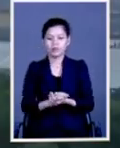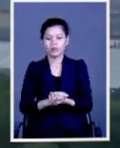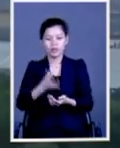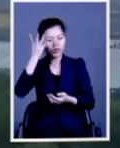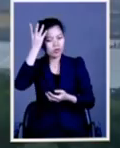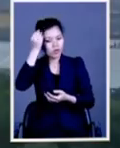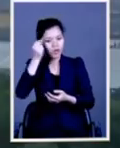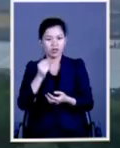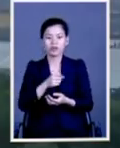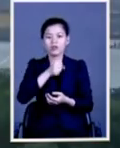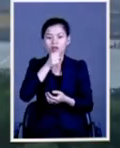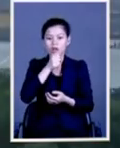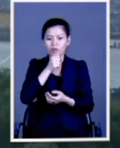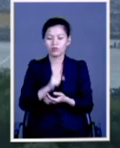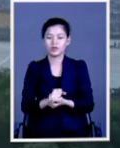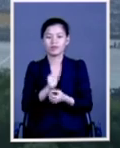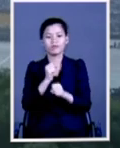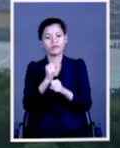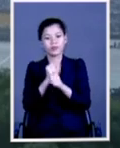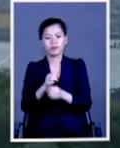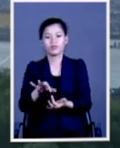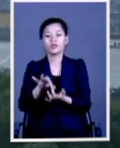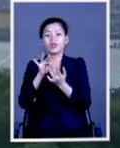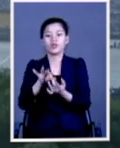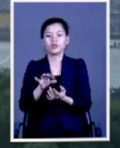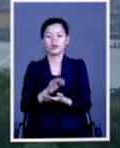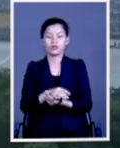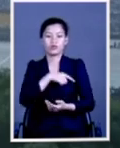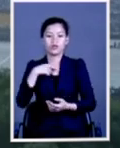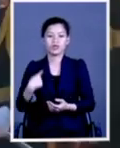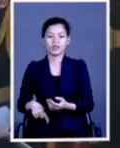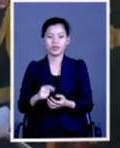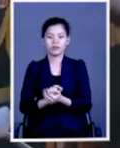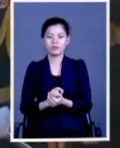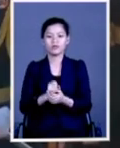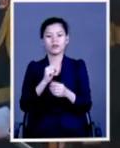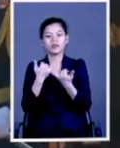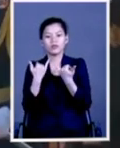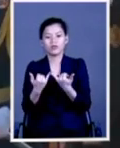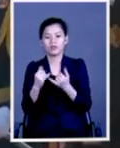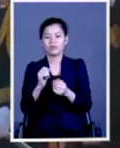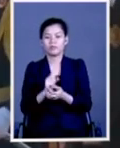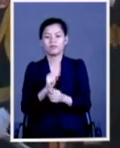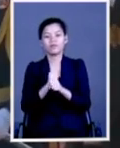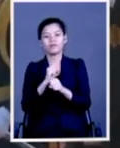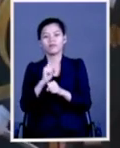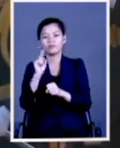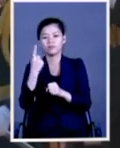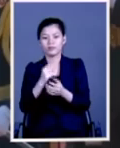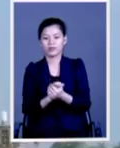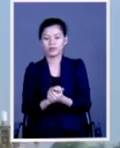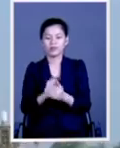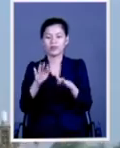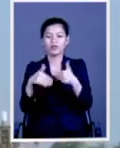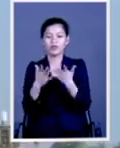ว่าด้วยสังคมนิยมที่มีสีสันพิเศษของจีนในยุคสมัยใหม่เป็นเข็มสี่ทิศยังทางให้แก่ภารกิจสร้าง